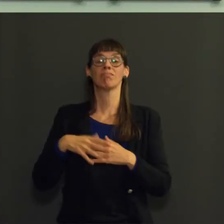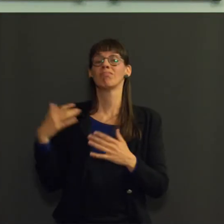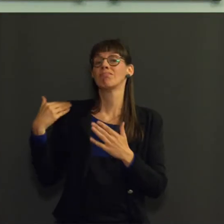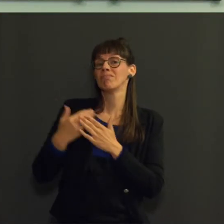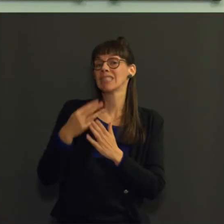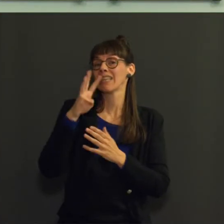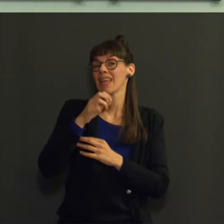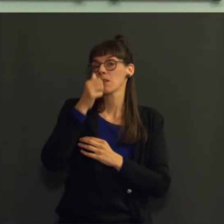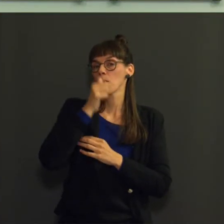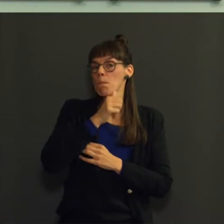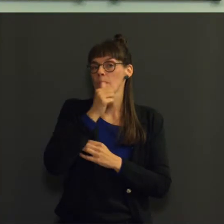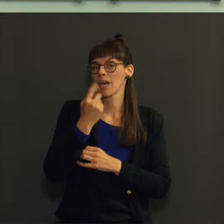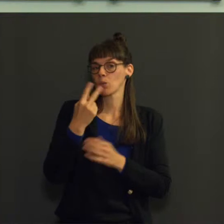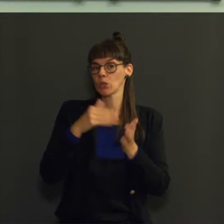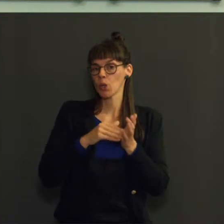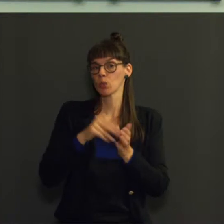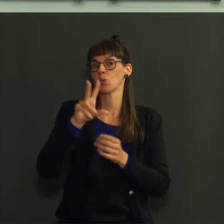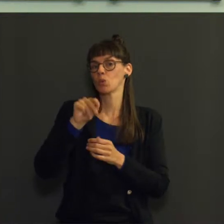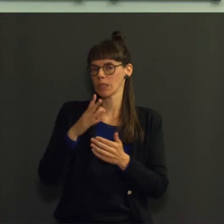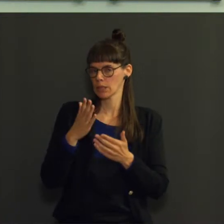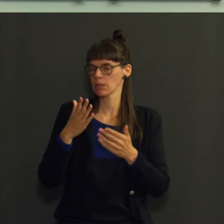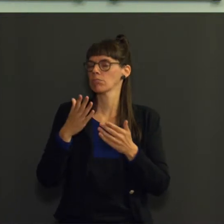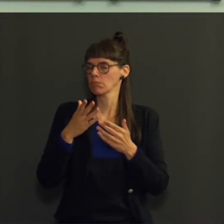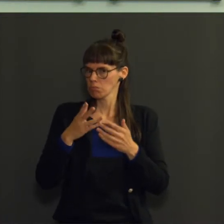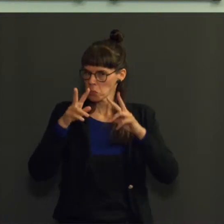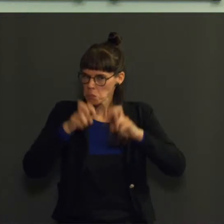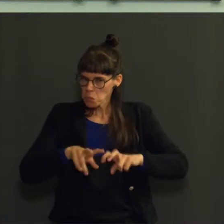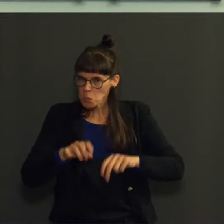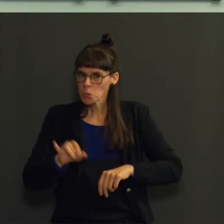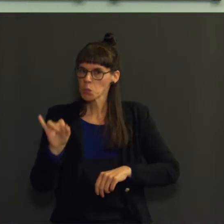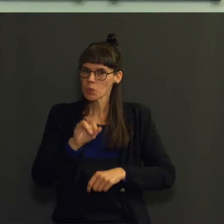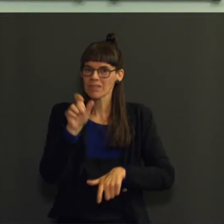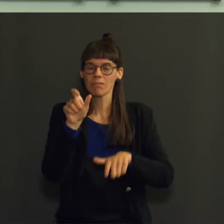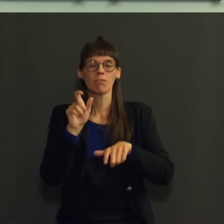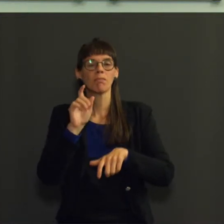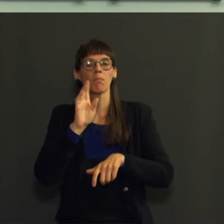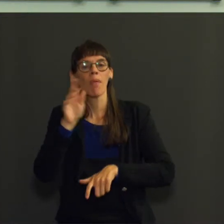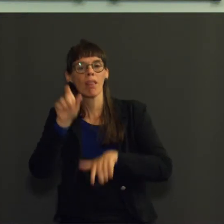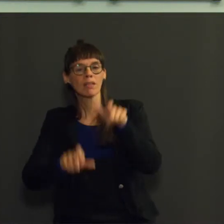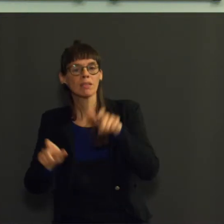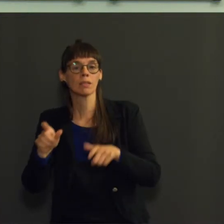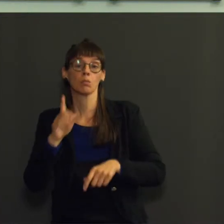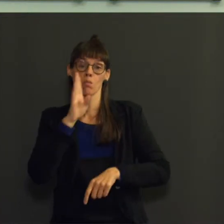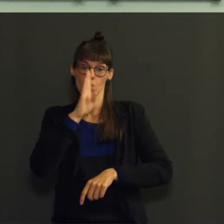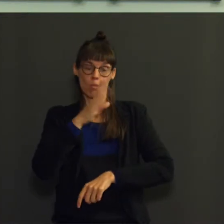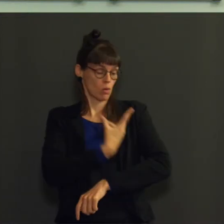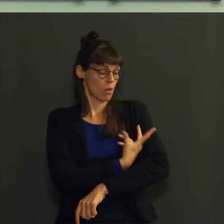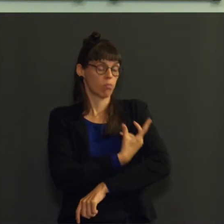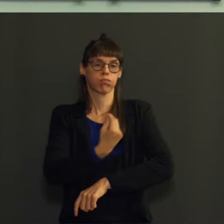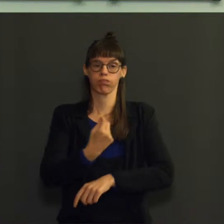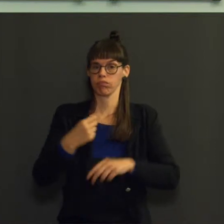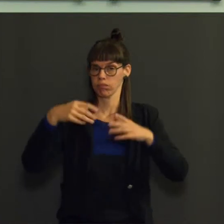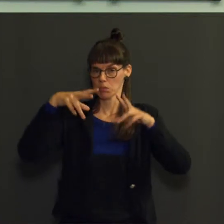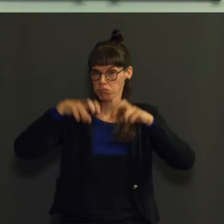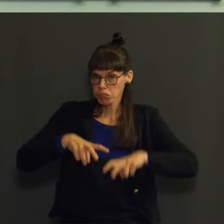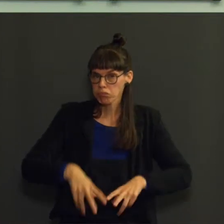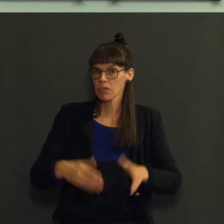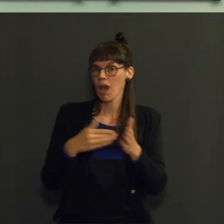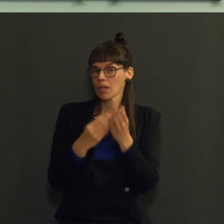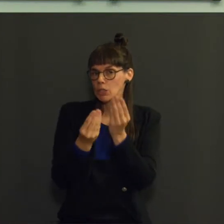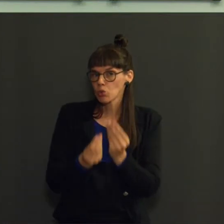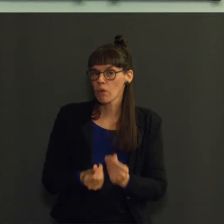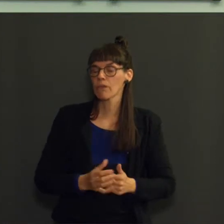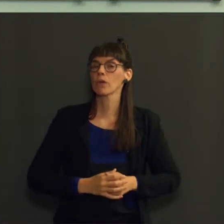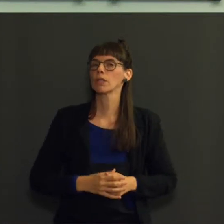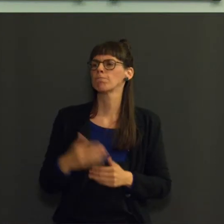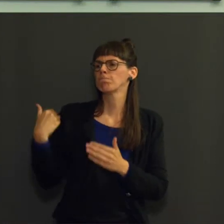maart 2020 de aanwezigheid van antistoffen bij Belgische bloeddonoren. Uit de